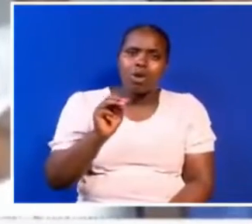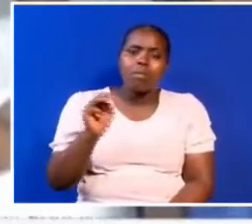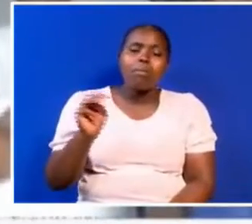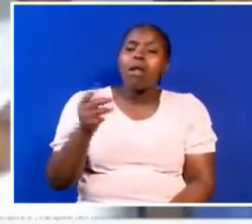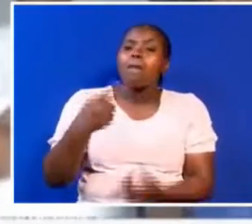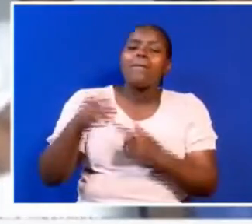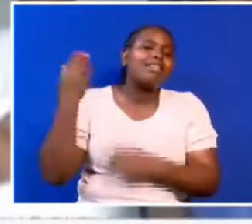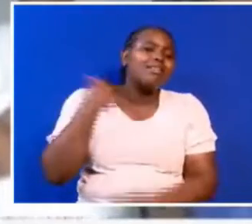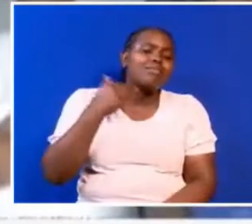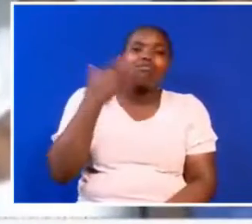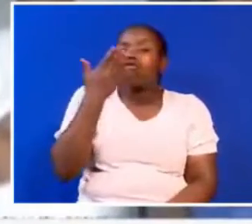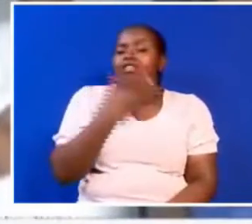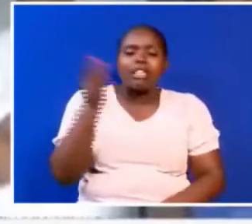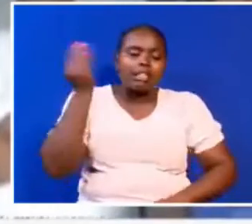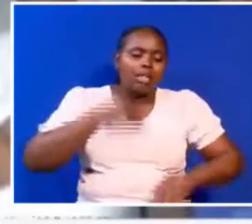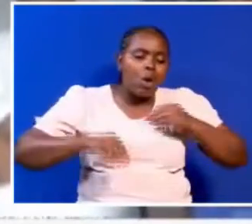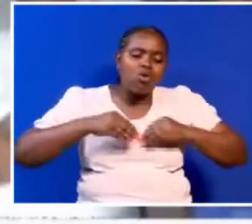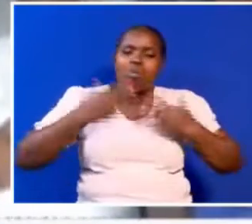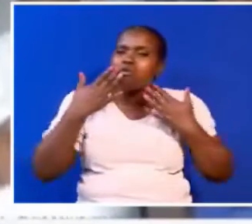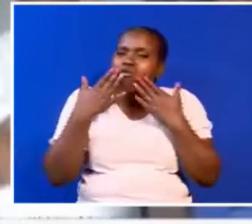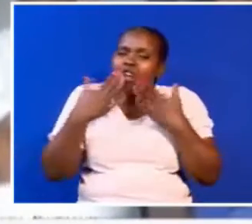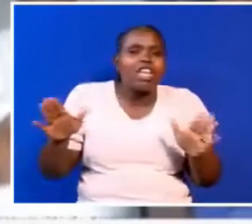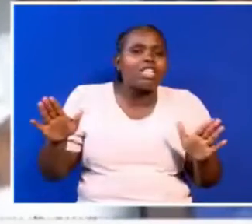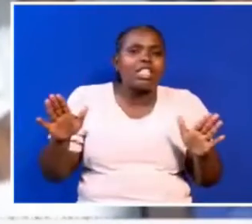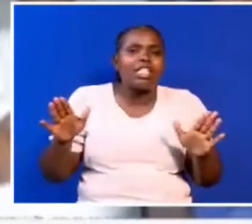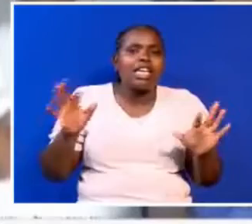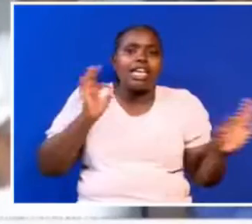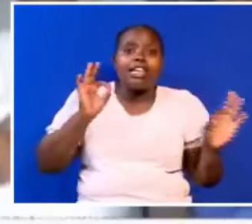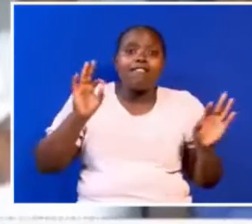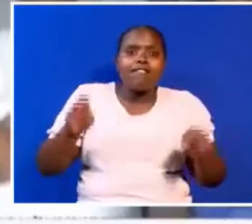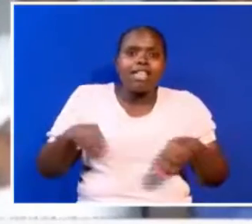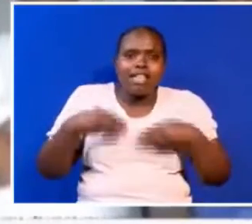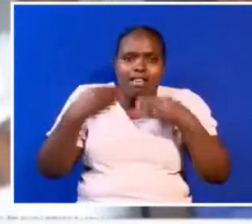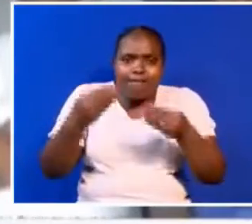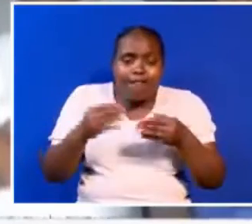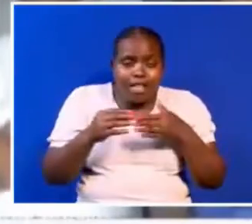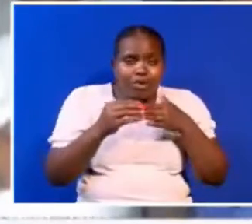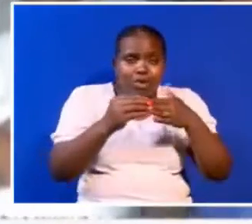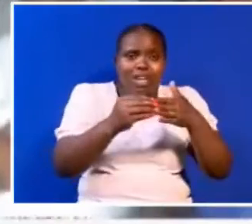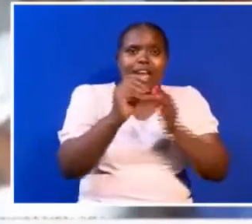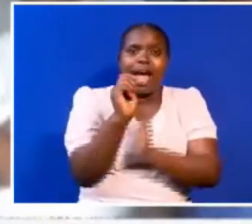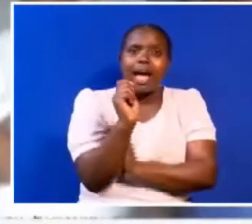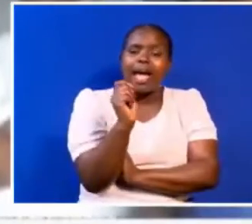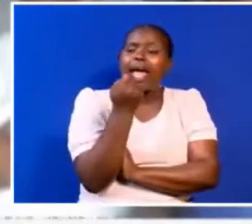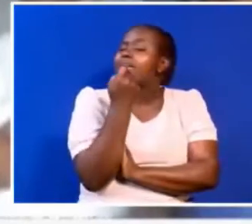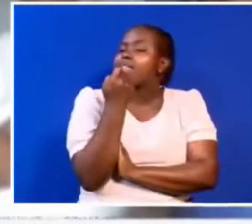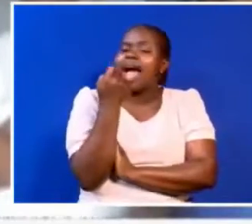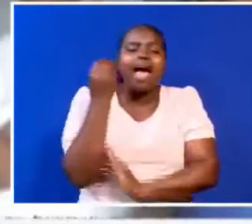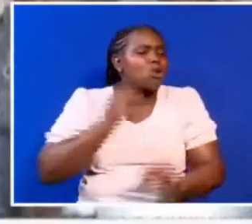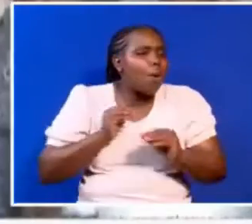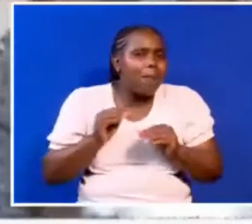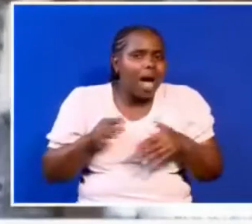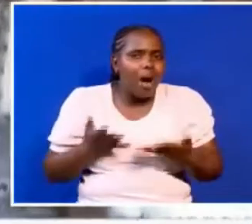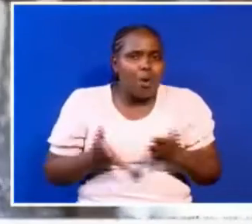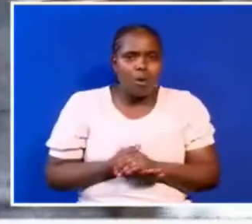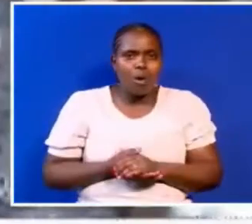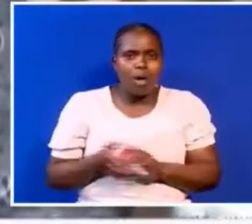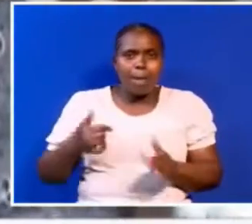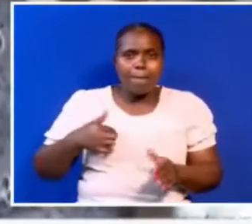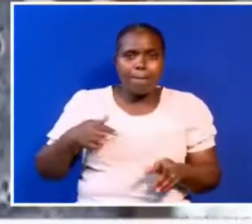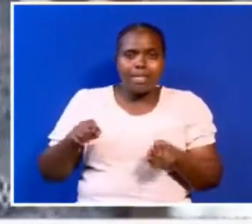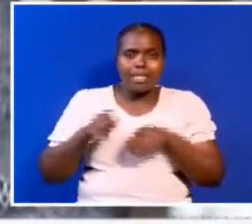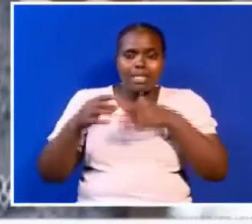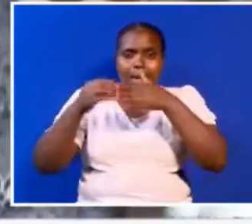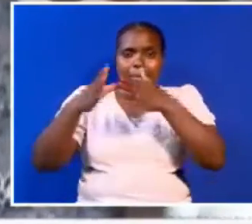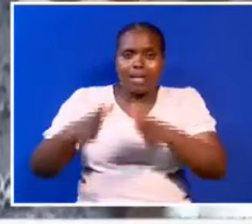ameiba, anapora. Sasa akipewa kuongoza nchi atapora namna gani? Na mimi kama kiongozi